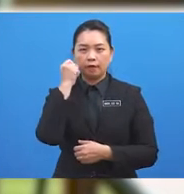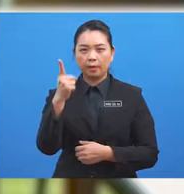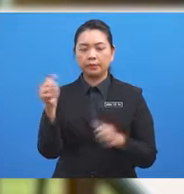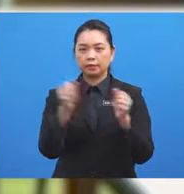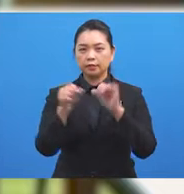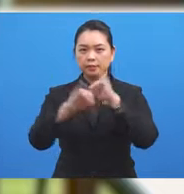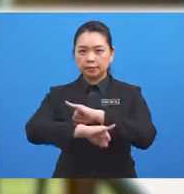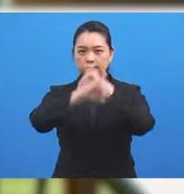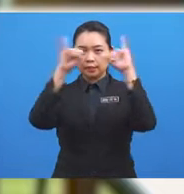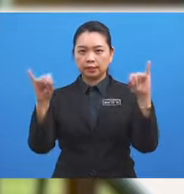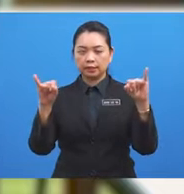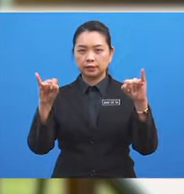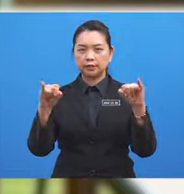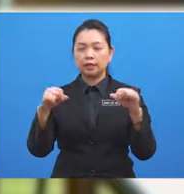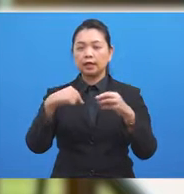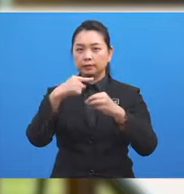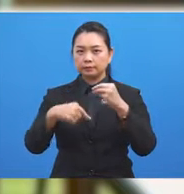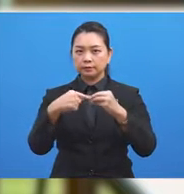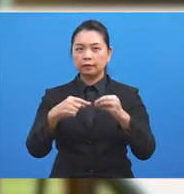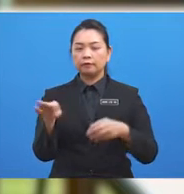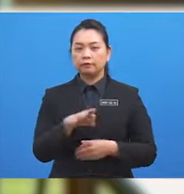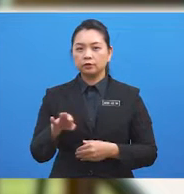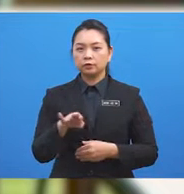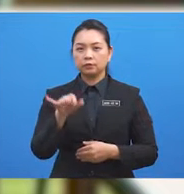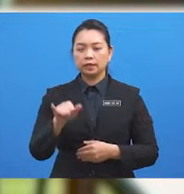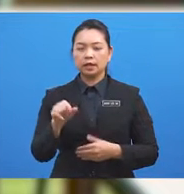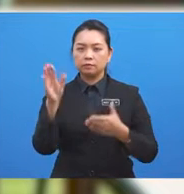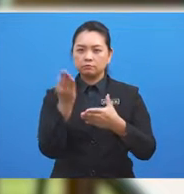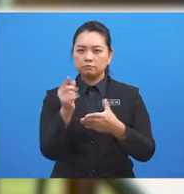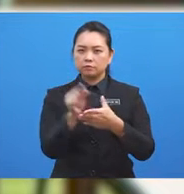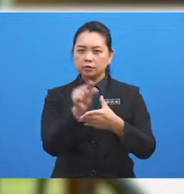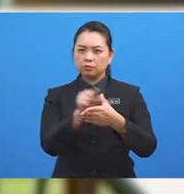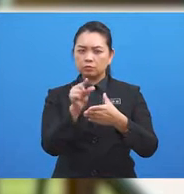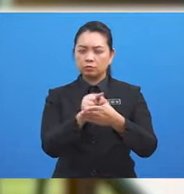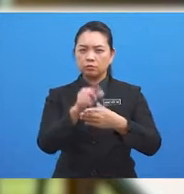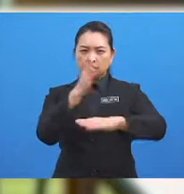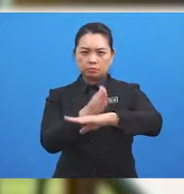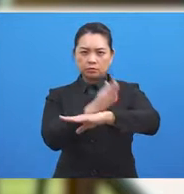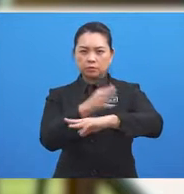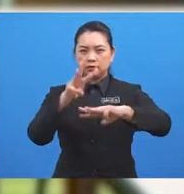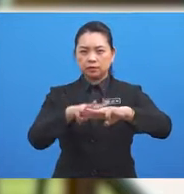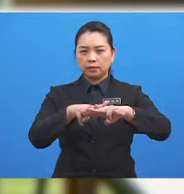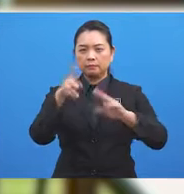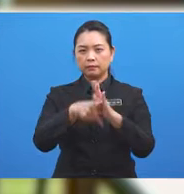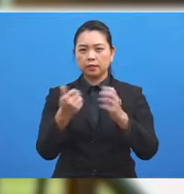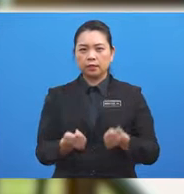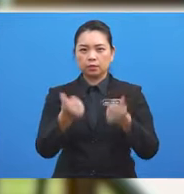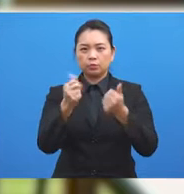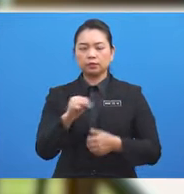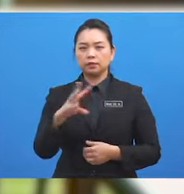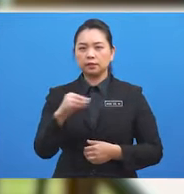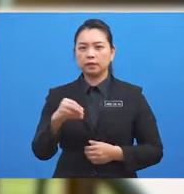dengan jelas mengenai faktor-faktor yang mempengaruhi perkembangan jaringan pengangkutan